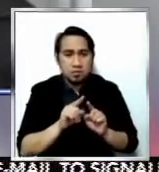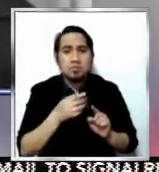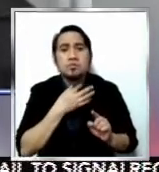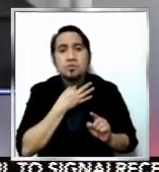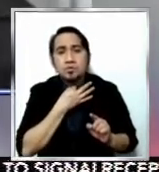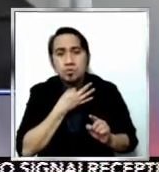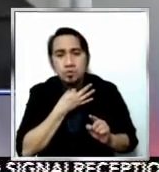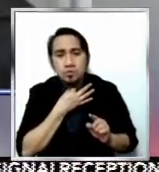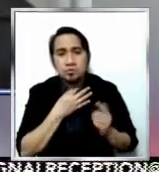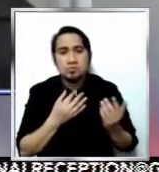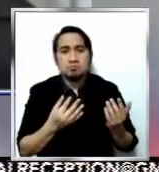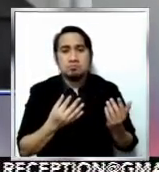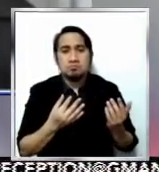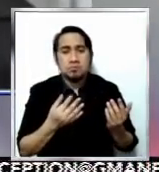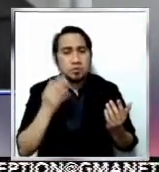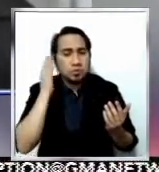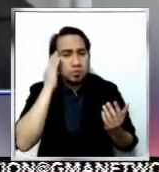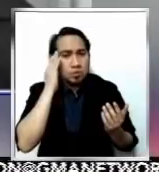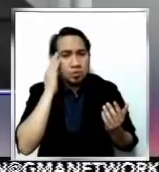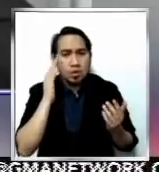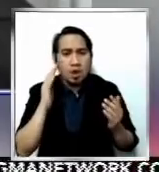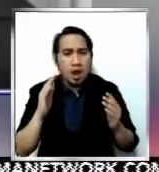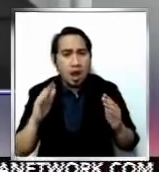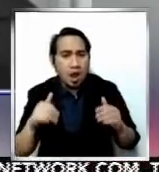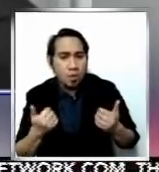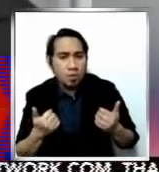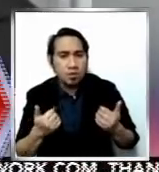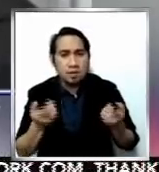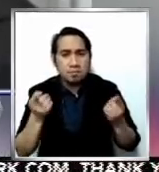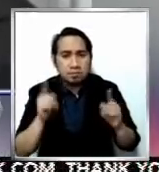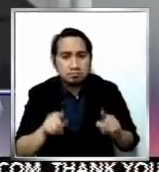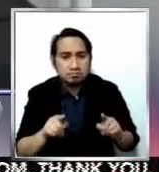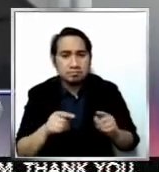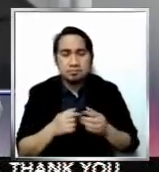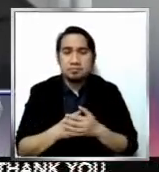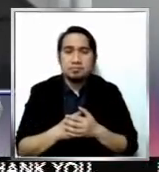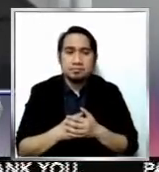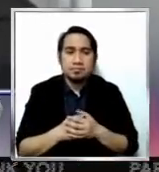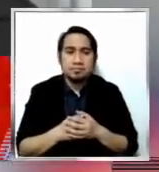unfortunately, we were not involved. Chino Gaston Nakatutok, 24 Oras.